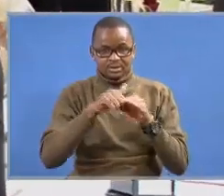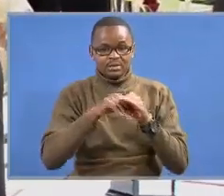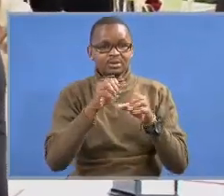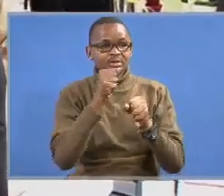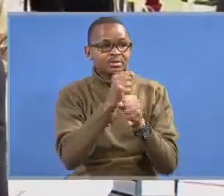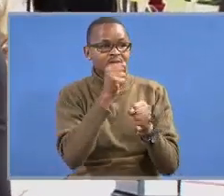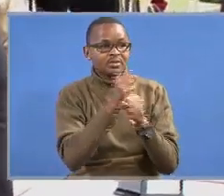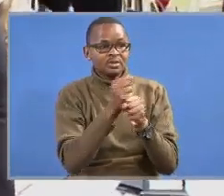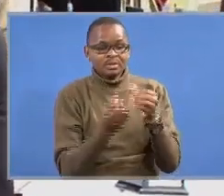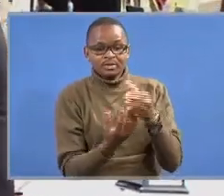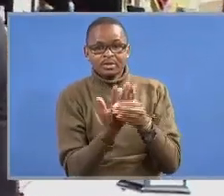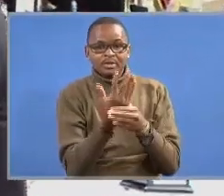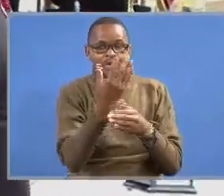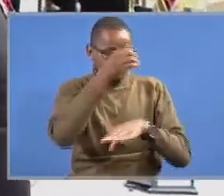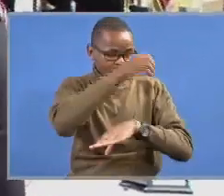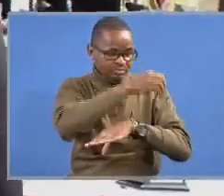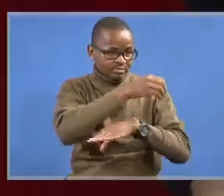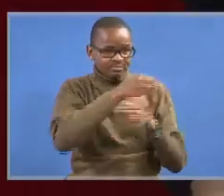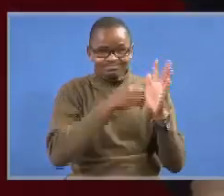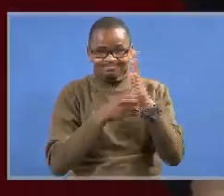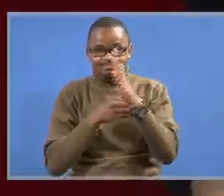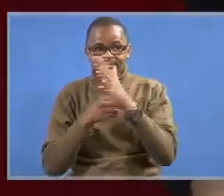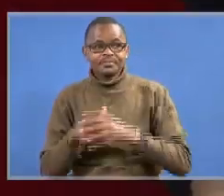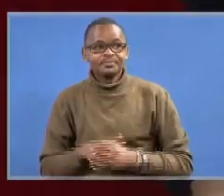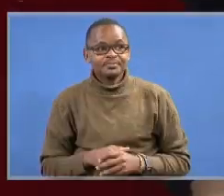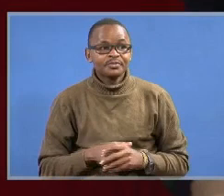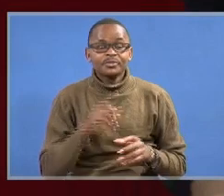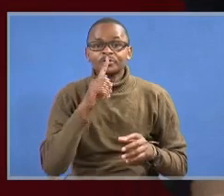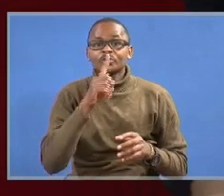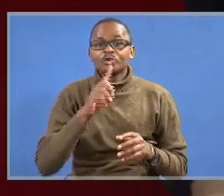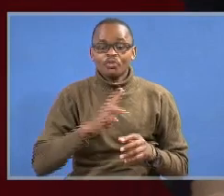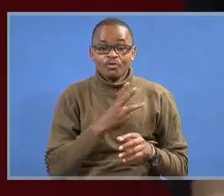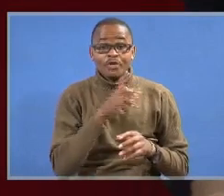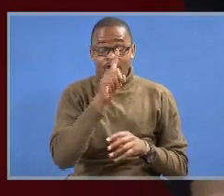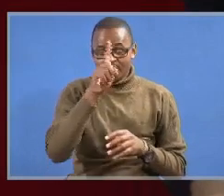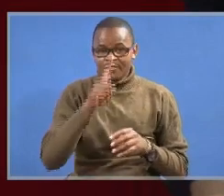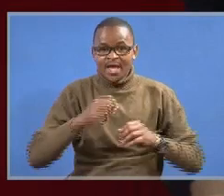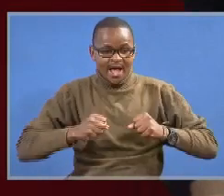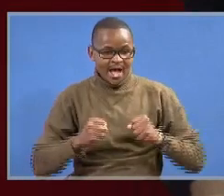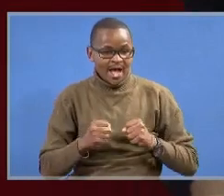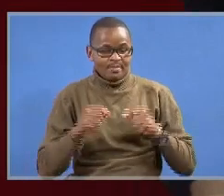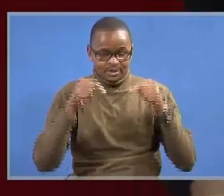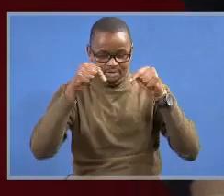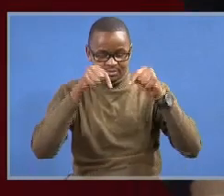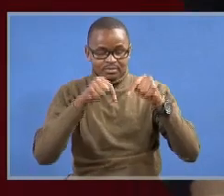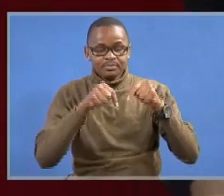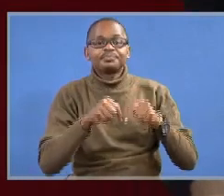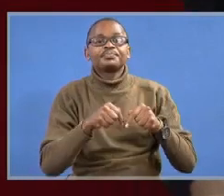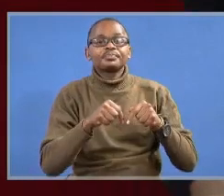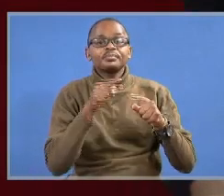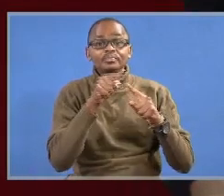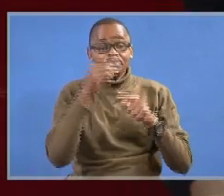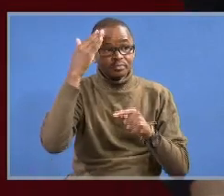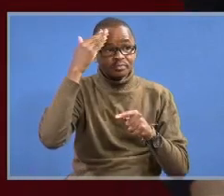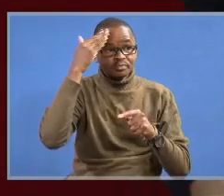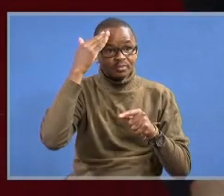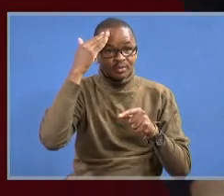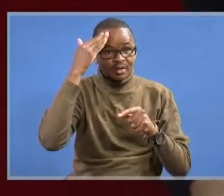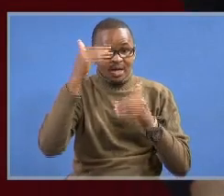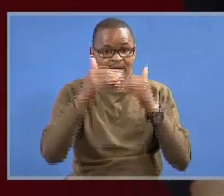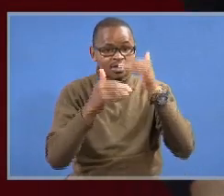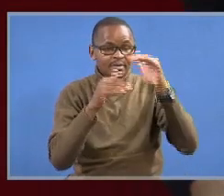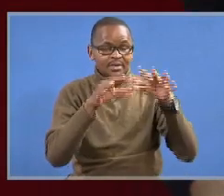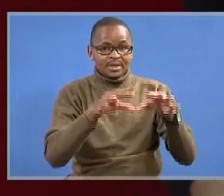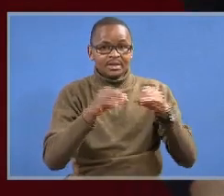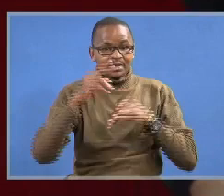shughuli ikiwemo upandaji wa miti. So we are also therefore delighted today to note the steps taken